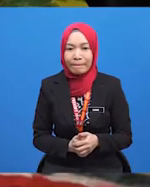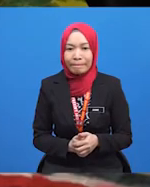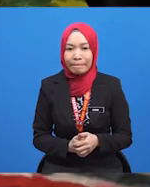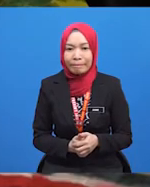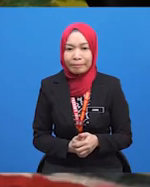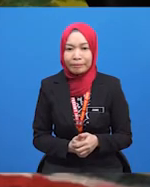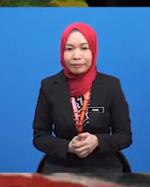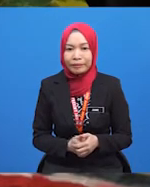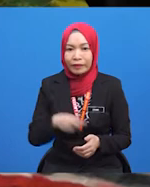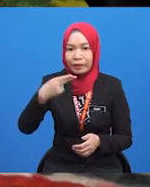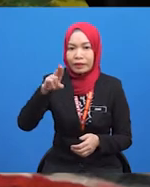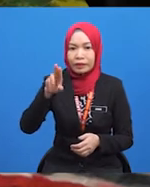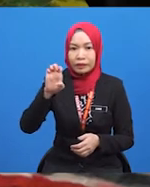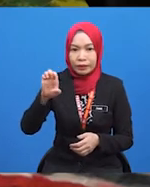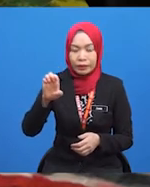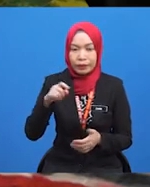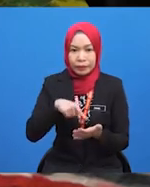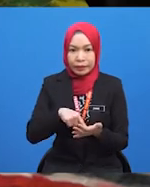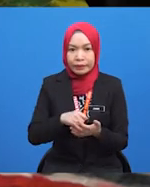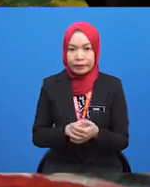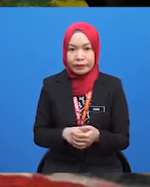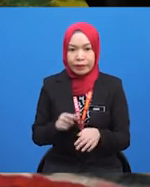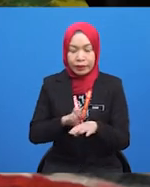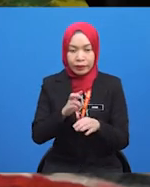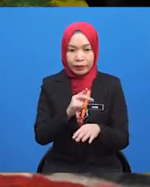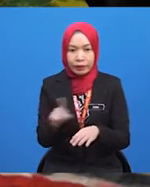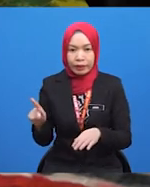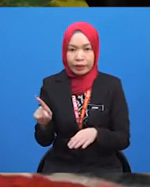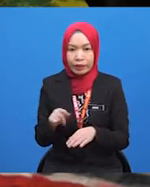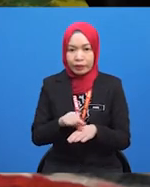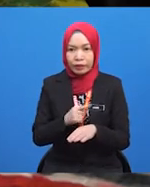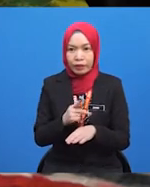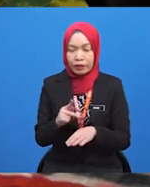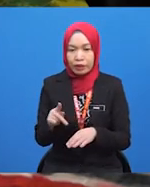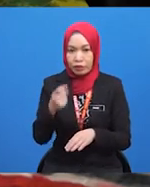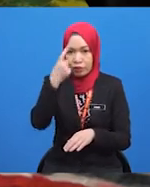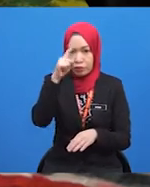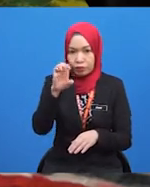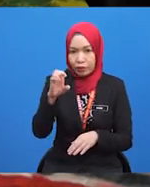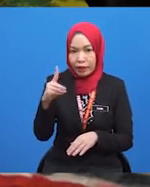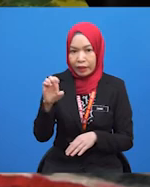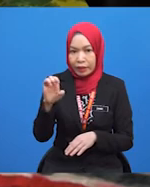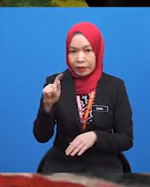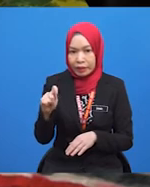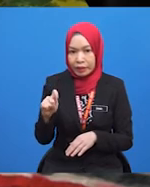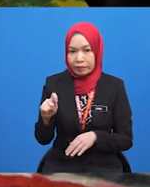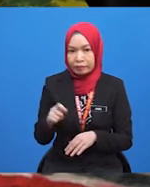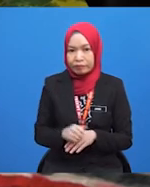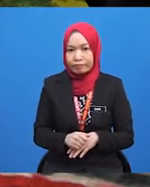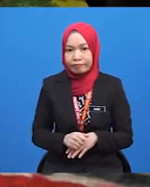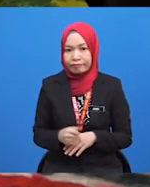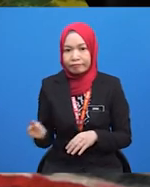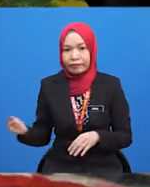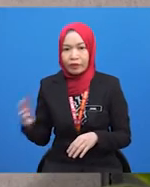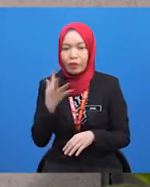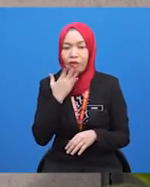Menu hue, saturation dan lightness ini digunakan untuk mengedit ton warna gambar yang dipilih pada masa